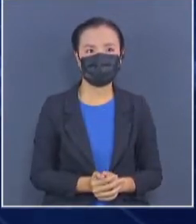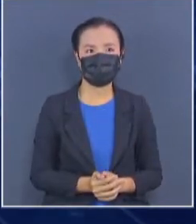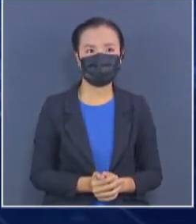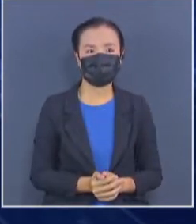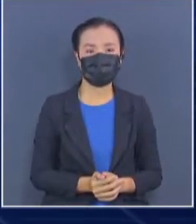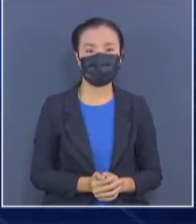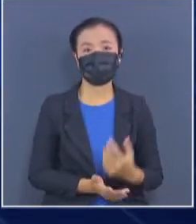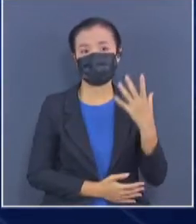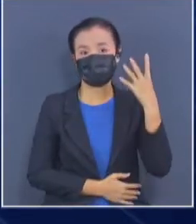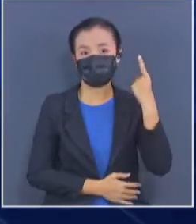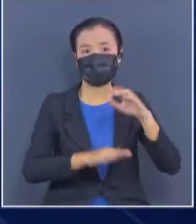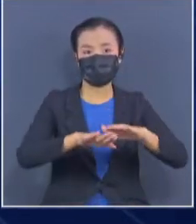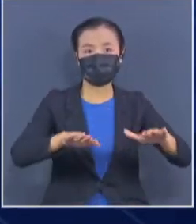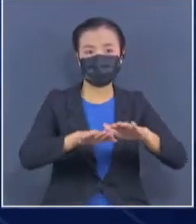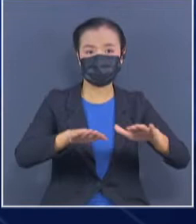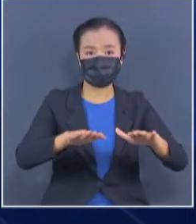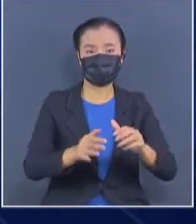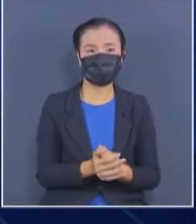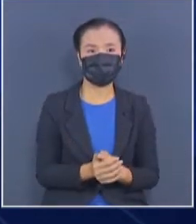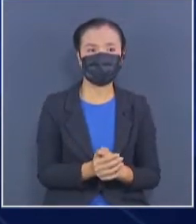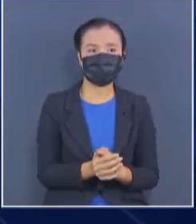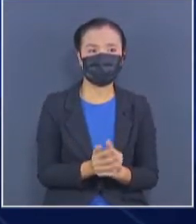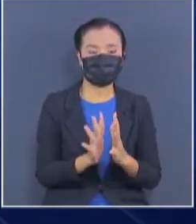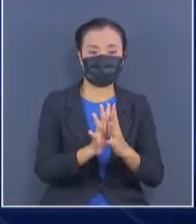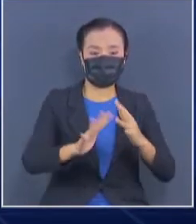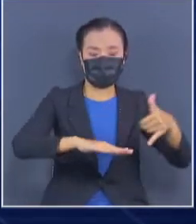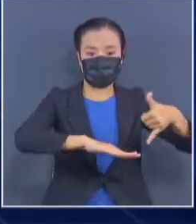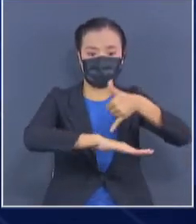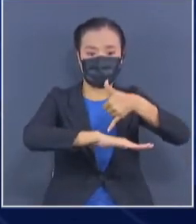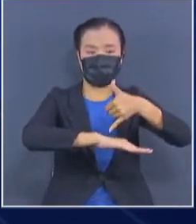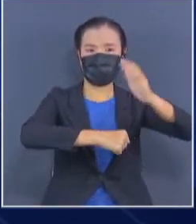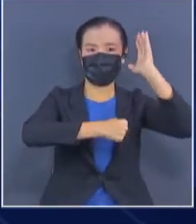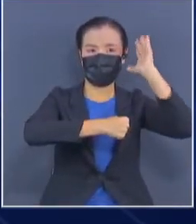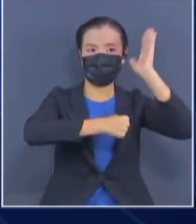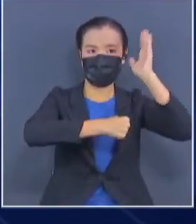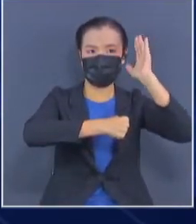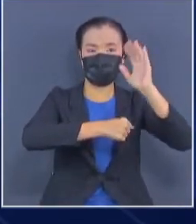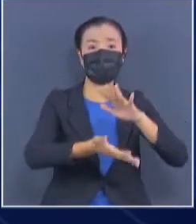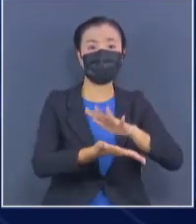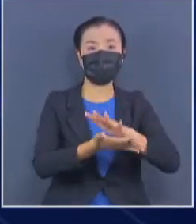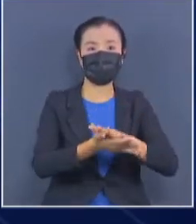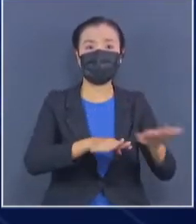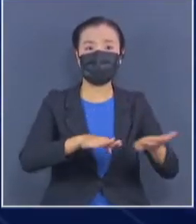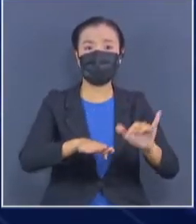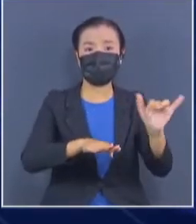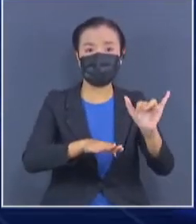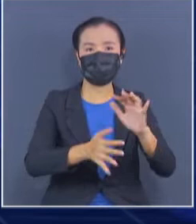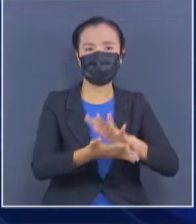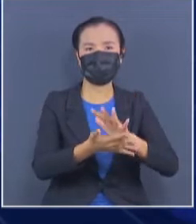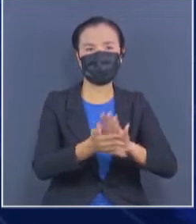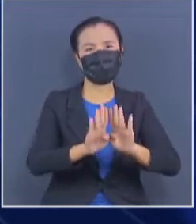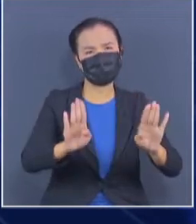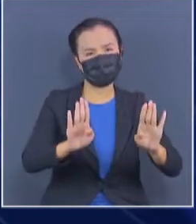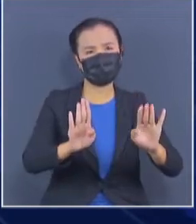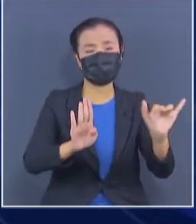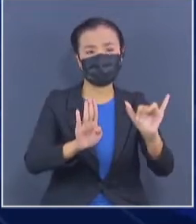เมื่อวานเด็กแต่ละคนเนี่ยเรียงคิวกันขึ้นปราศรัยเลยนะคะถึงความไม่พร้อมในการเปิดเรียนเป็น